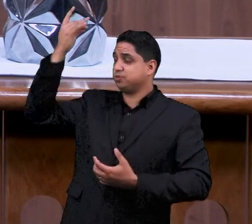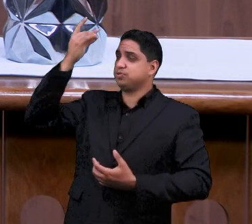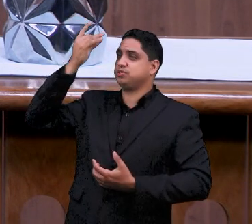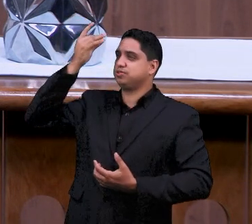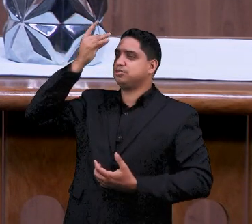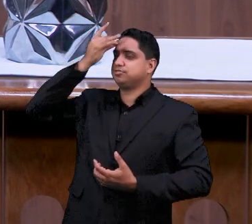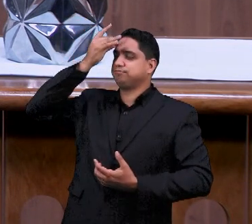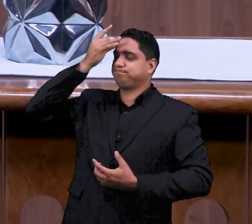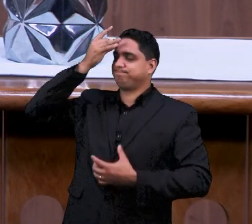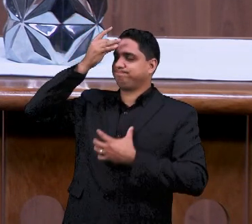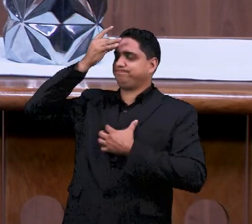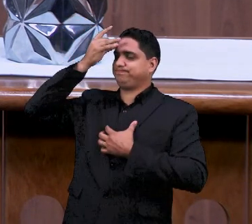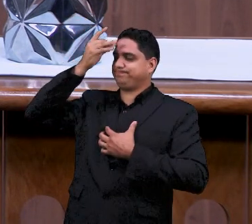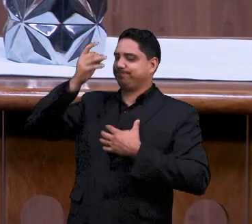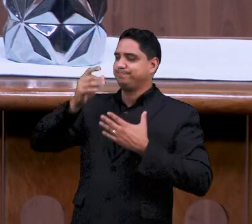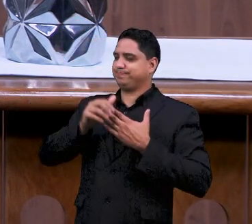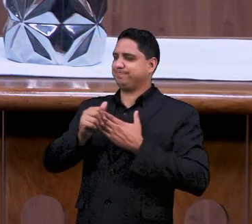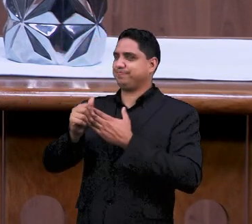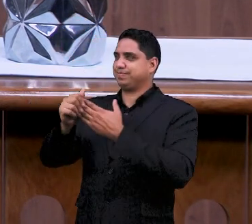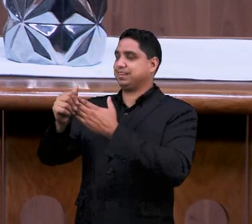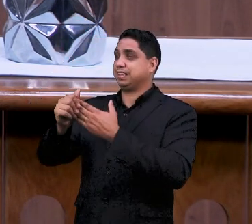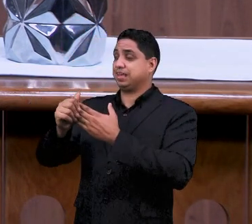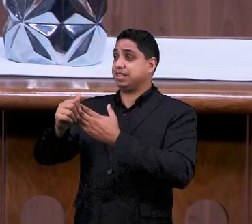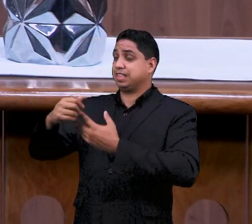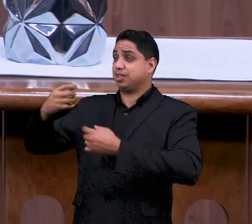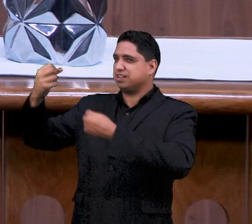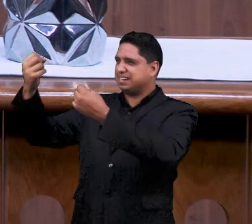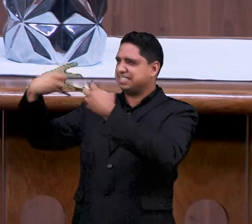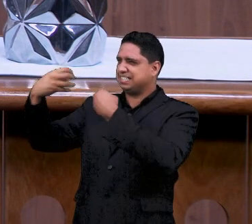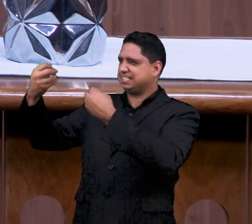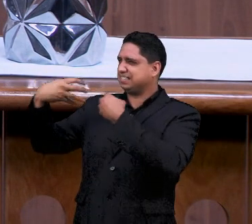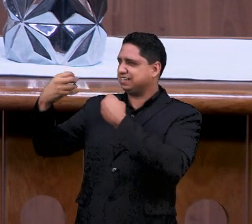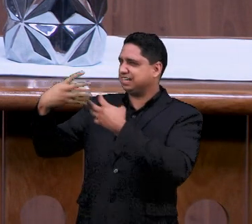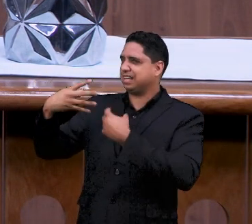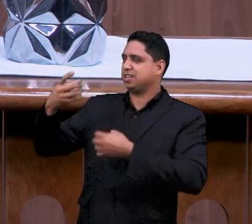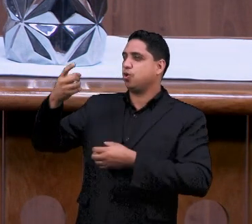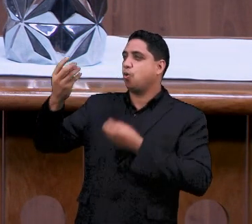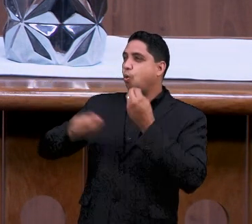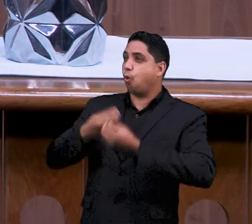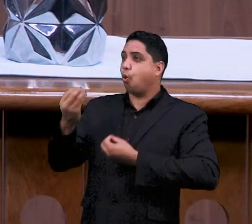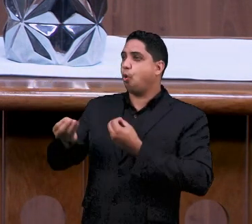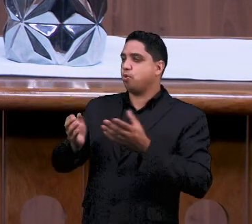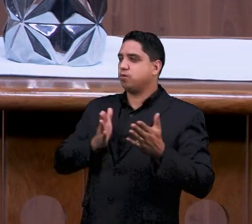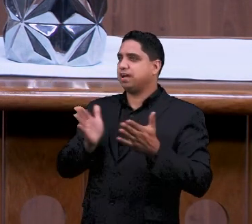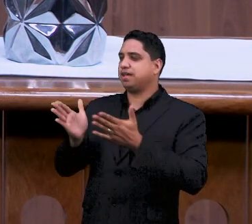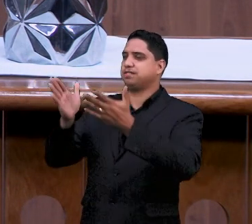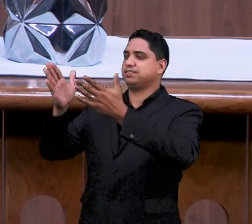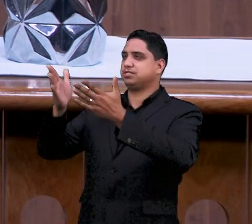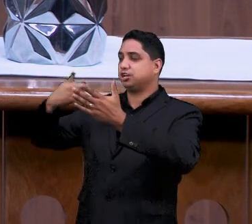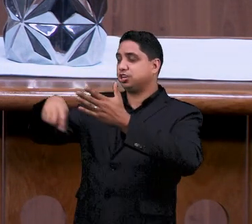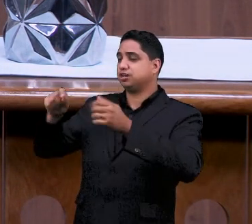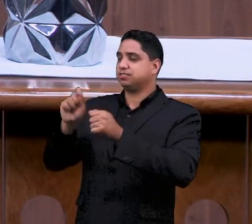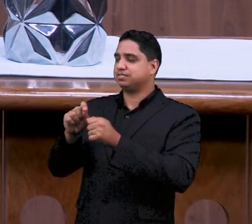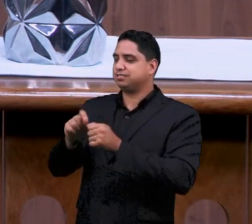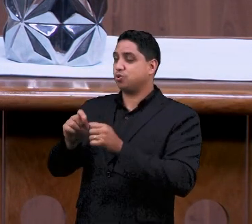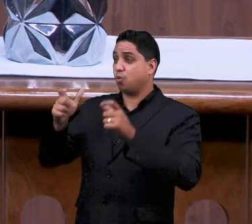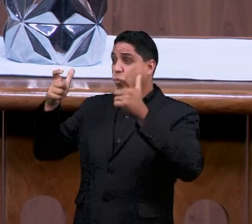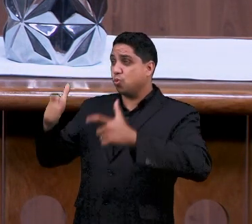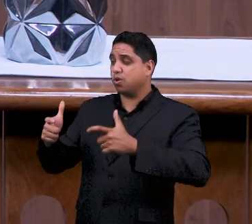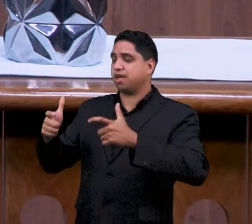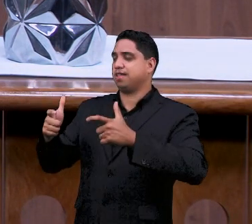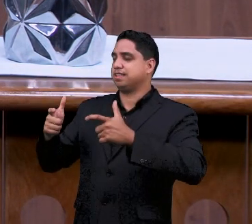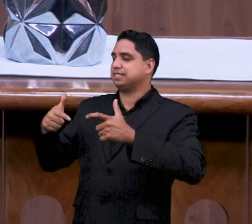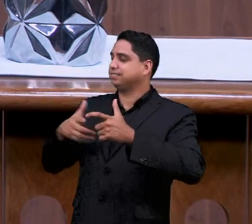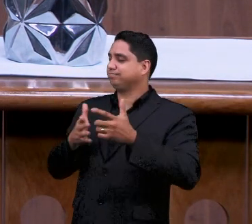du bâton du berger qui nous définit les pas que nous devons donner, la marche, le chemin par où marcher. Nous te louons parce que